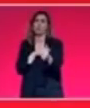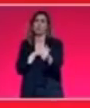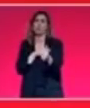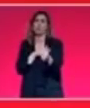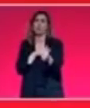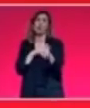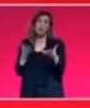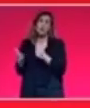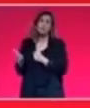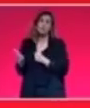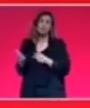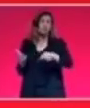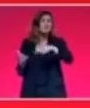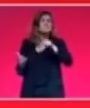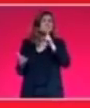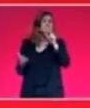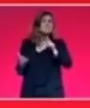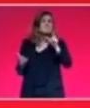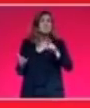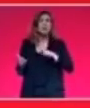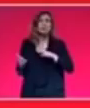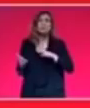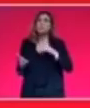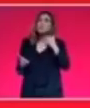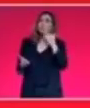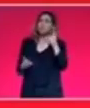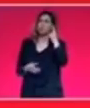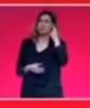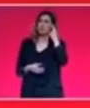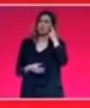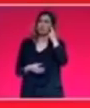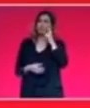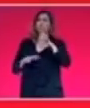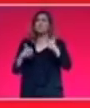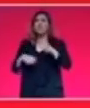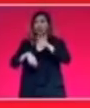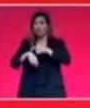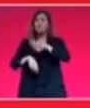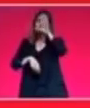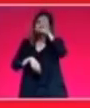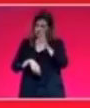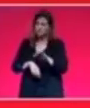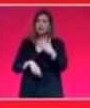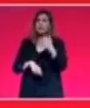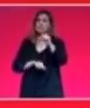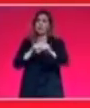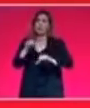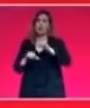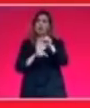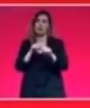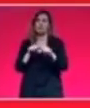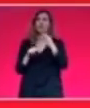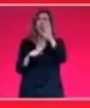κυρίως, συντρόφισσες και σύντροφοι, να συλλάβουν και να αναλύσουν τις τεκτονικές αλλαγές που συντελούνται στα χρόνια